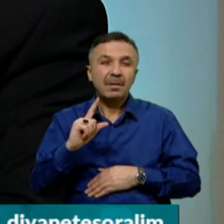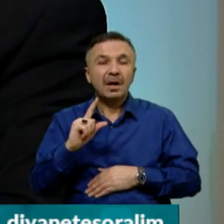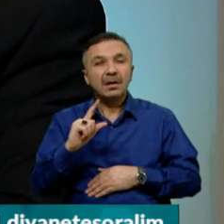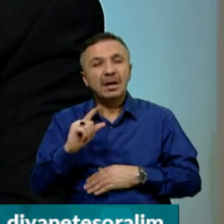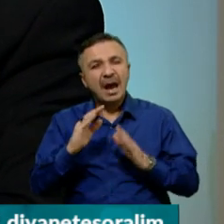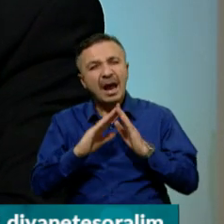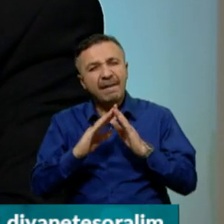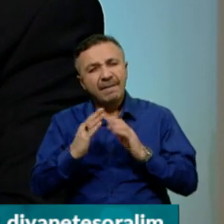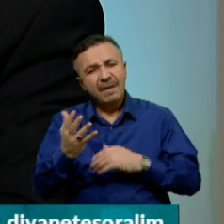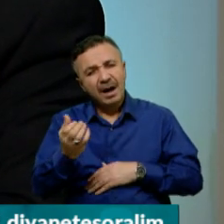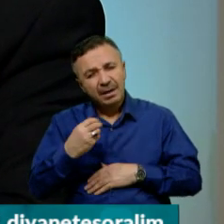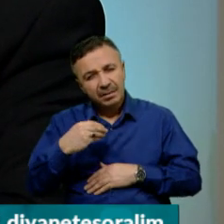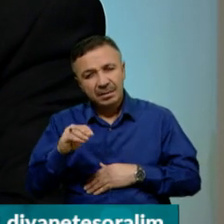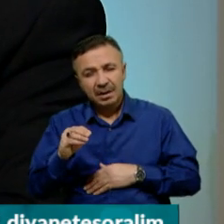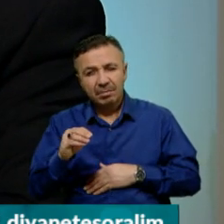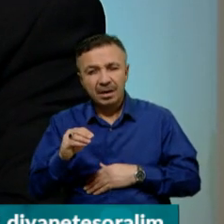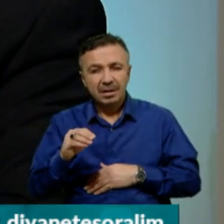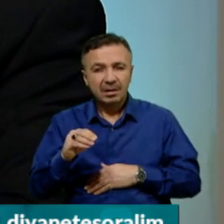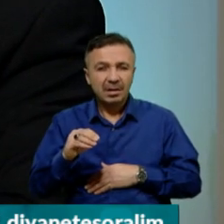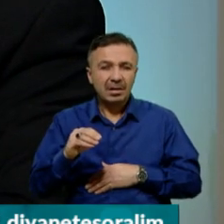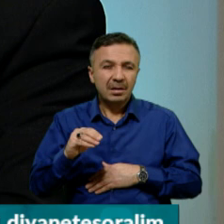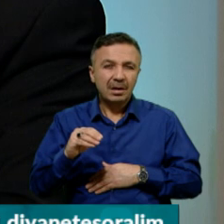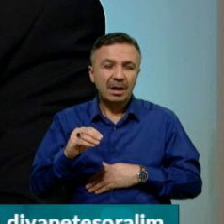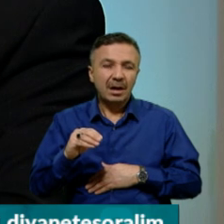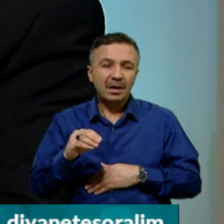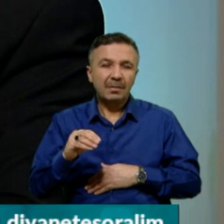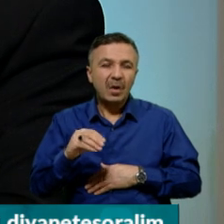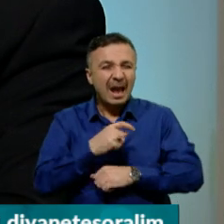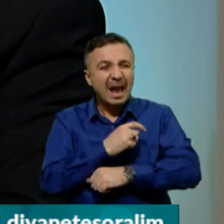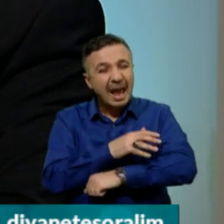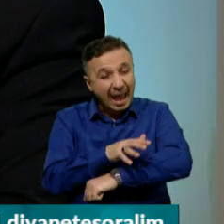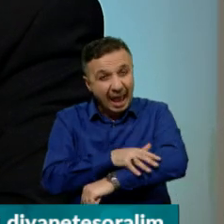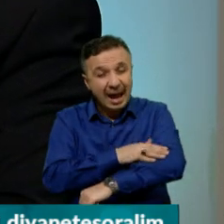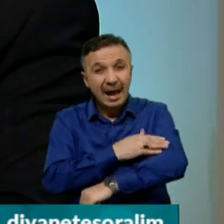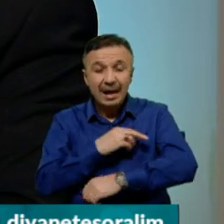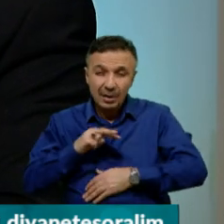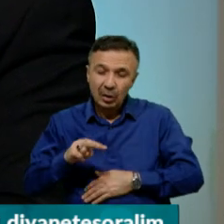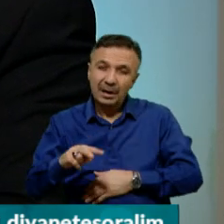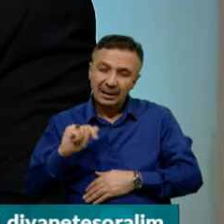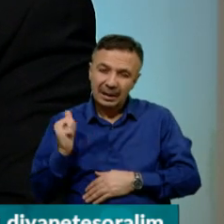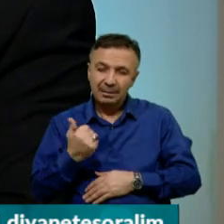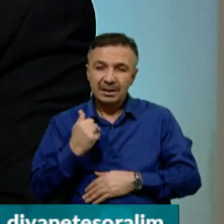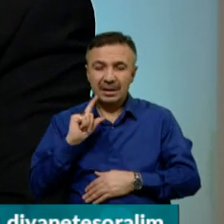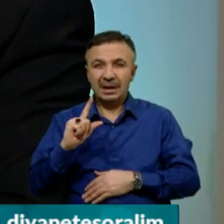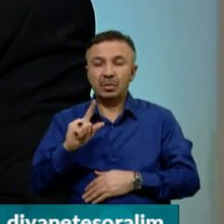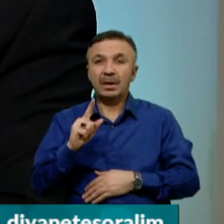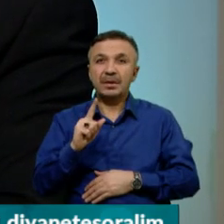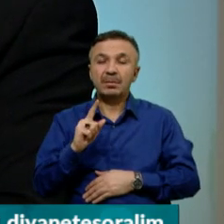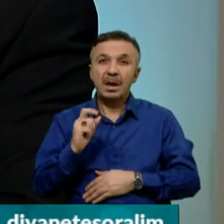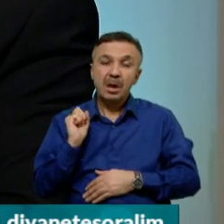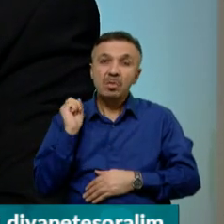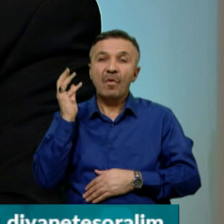nemalandırılması yani helal yollarla bunların değerlendirilmesi gerekir ki bize o fazlalıklar